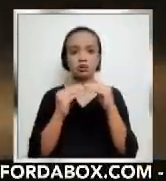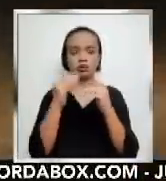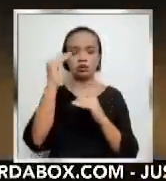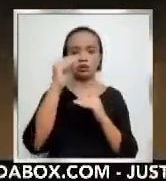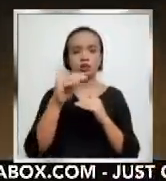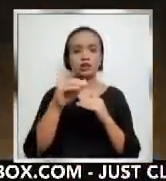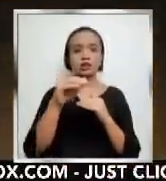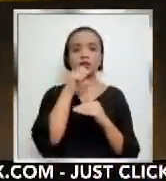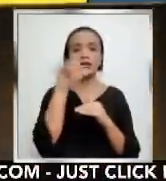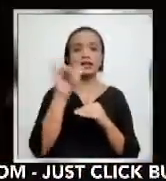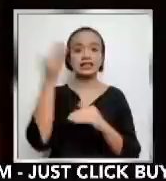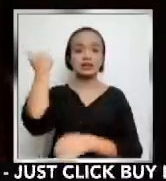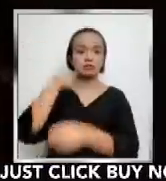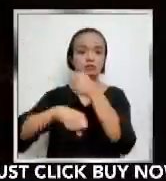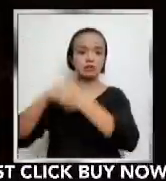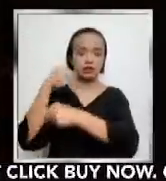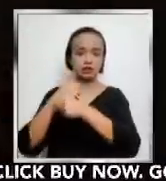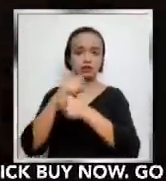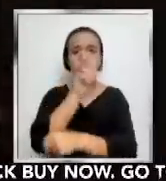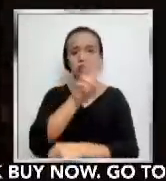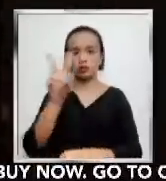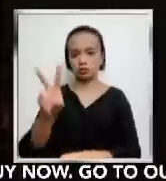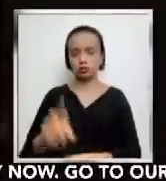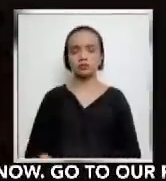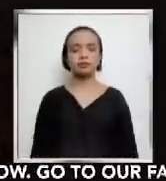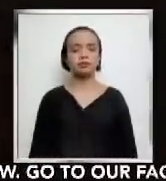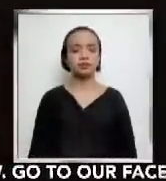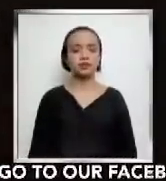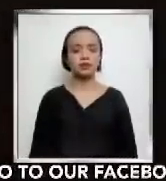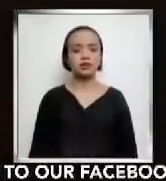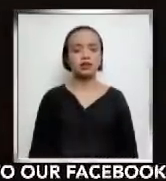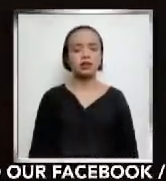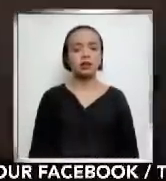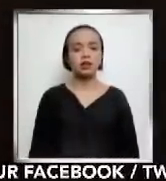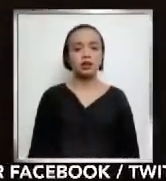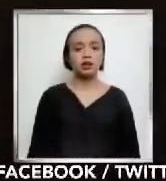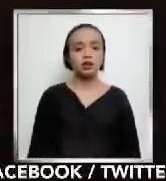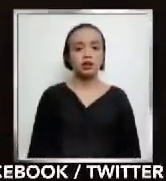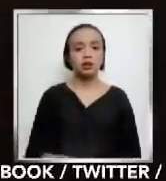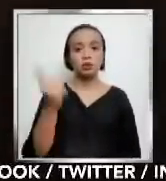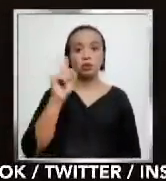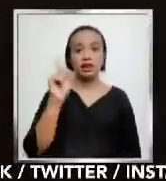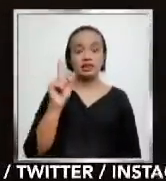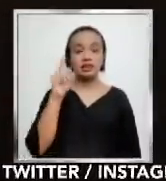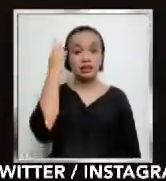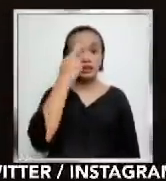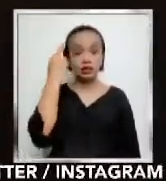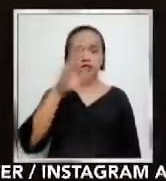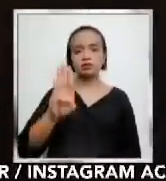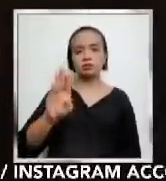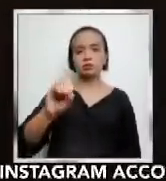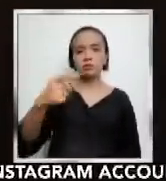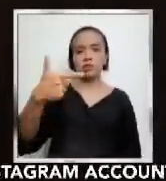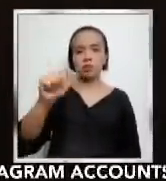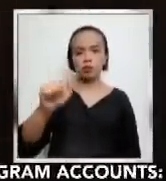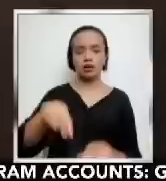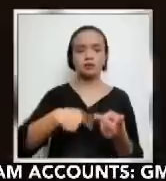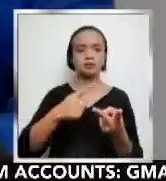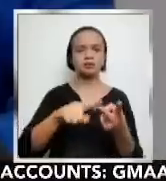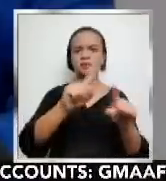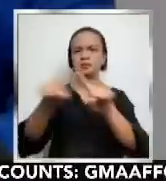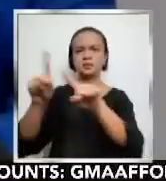parehong panahon noong 2021. At nangungunang mitsa, Boga, kasunod ng Whistlebomb, Quitis at Five